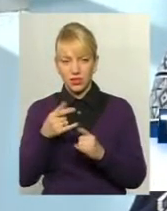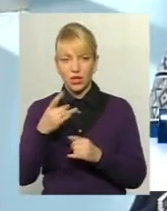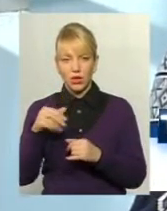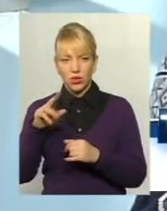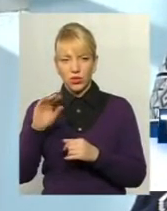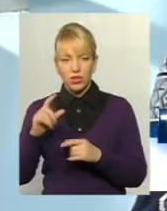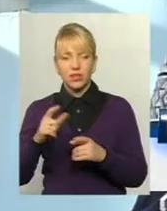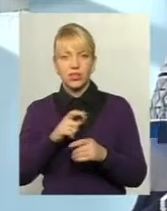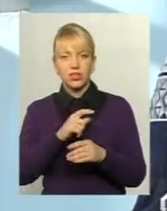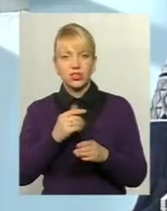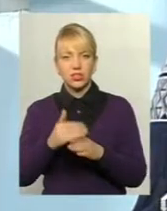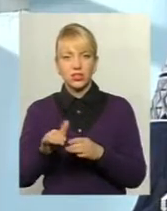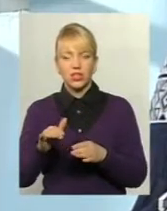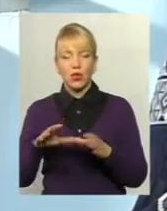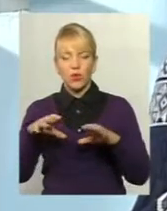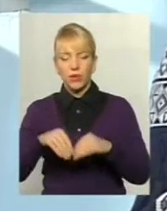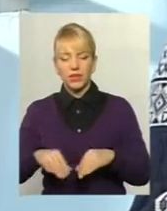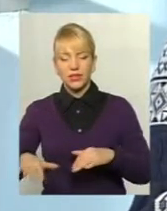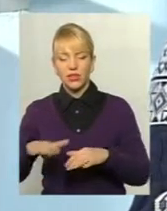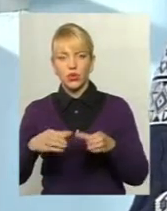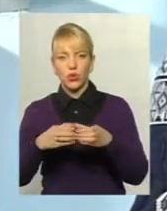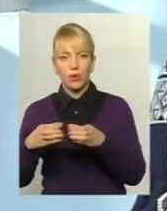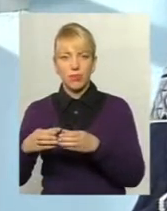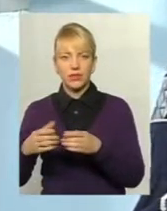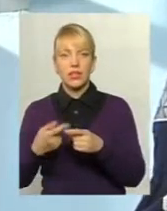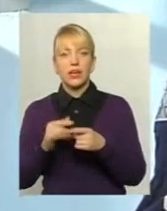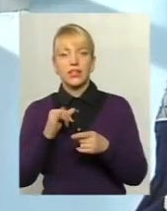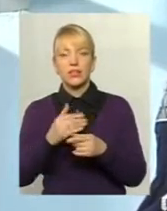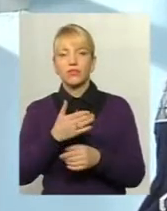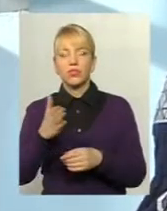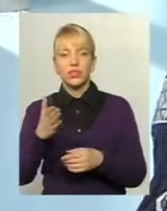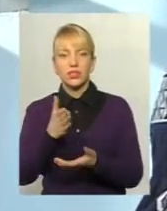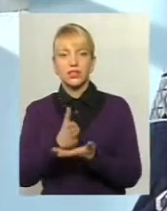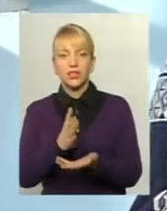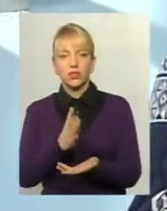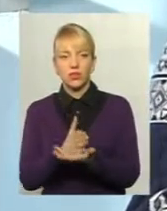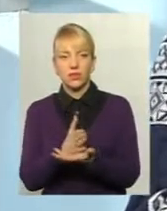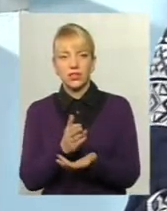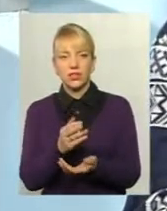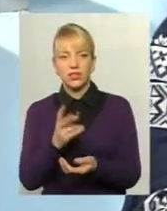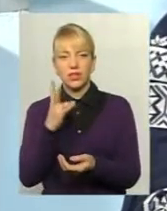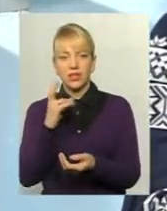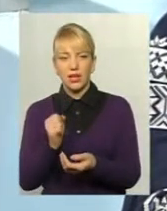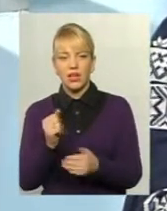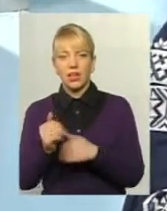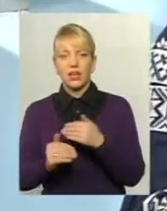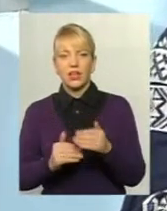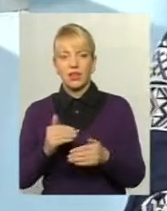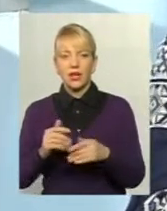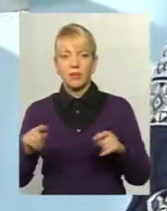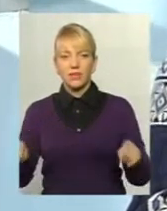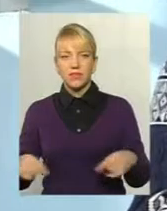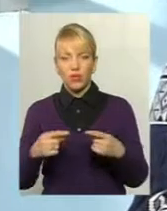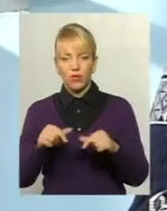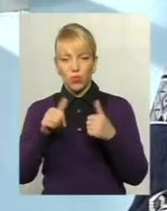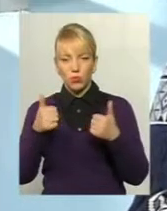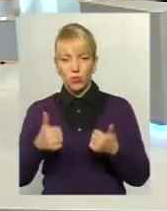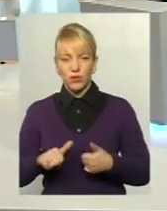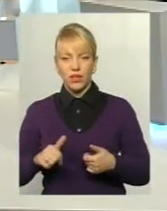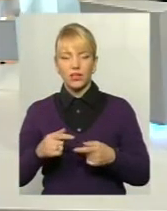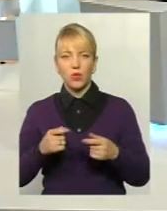частина об'єднаних територіальних громад провела вибори. І вони зараз знаходяться на етапі становлення, формування